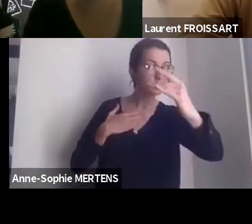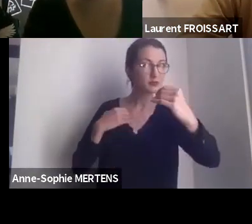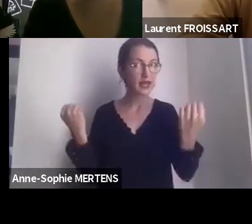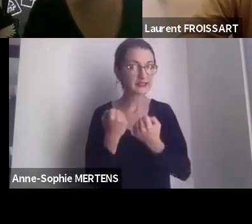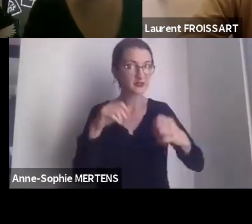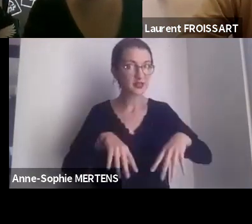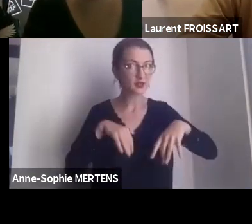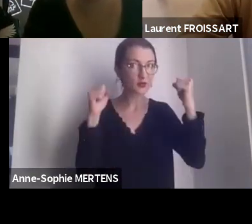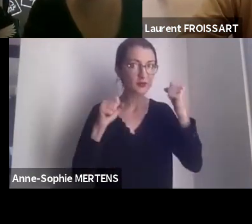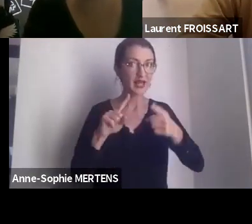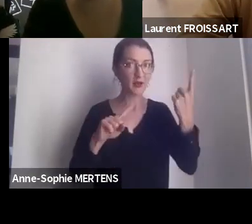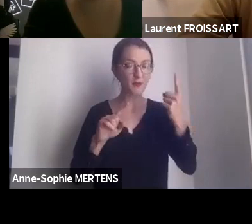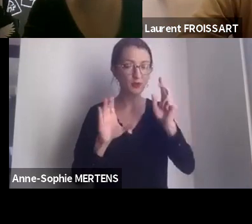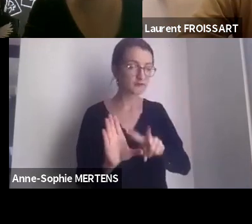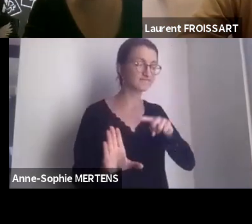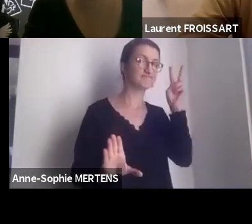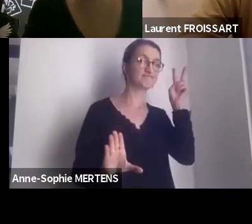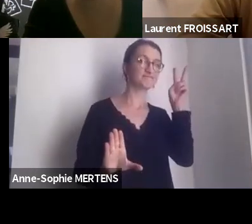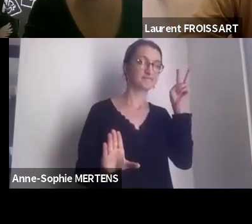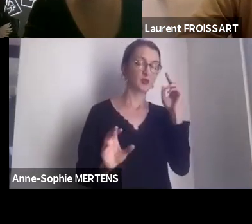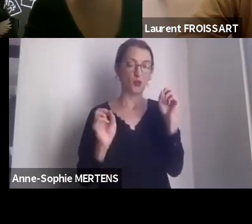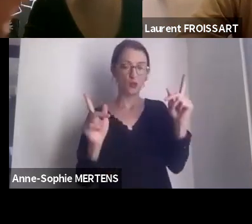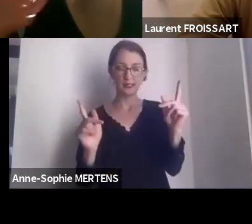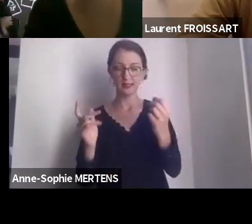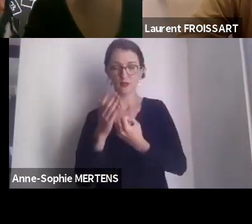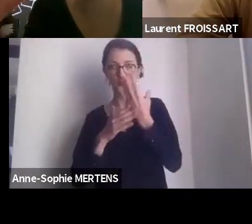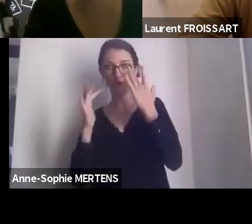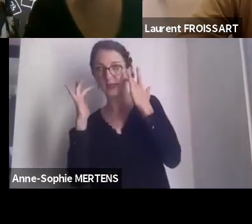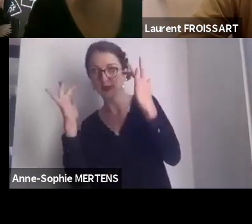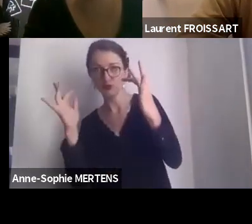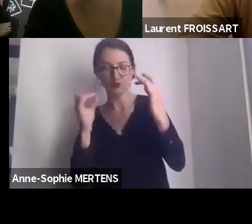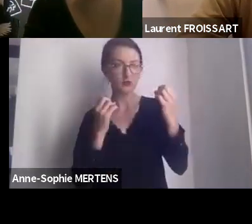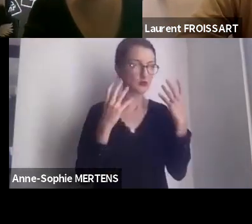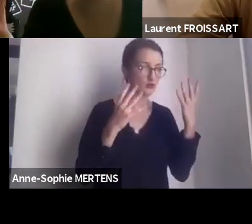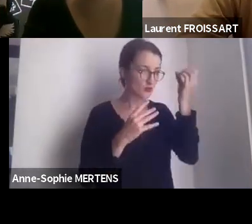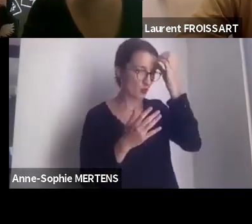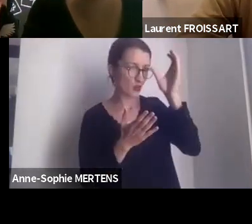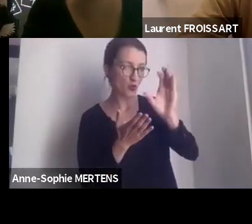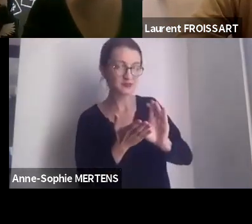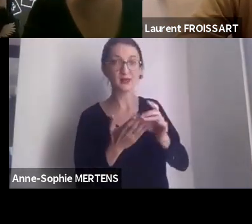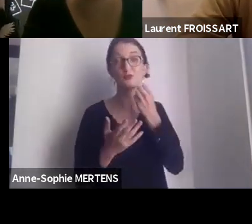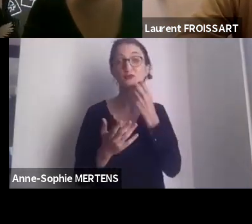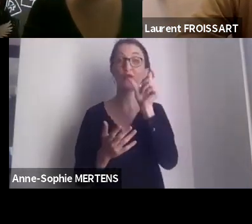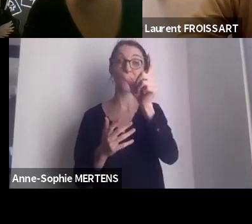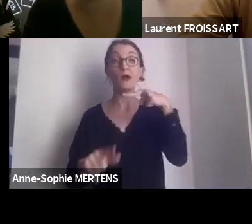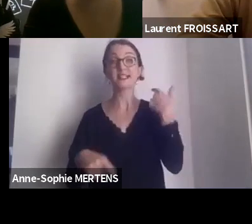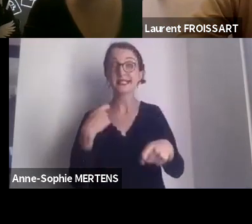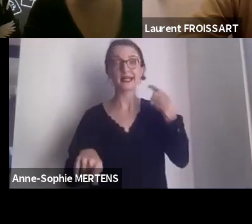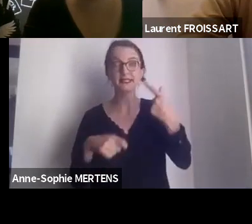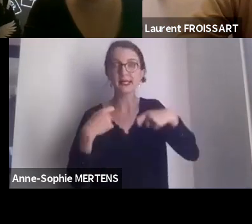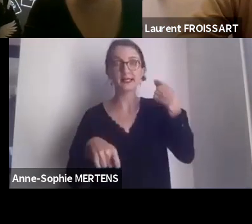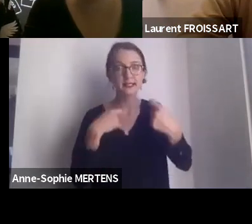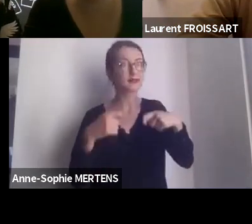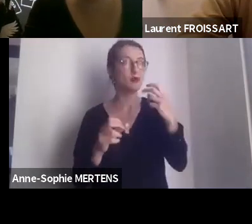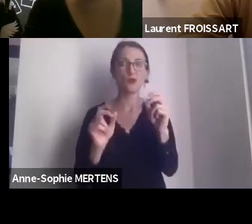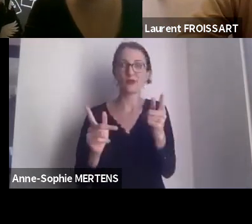nouvel état d'esprit, une nouvelle culture. On parle autour de nous toujours de l'agilité, l'agilité, l'agilité. Mais finalement, qu'est-ce que c'est que l'agilité ? C'est un mot à la